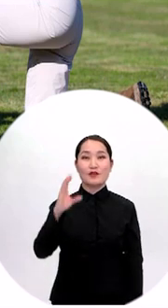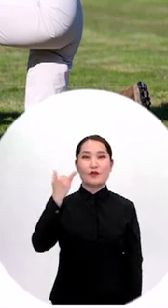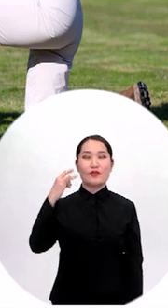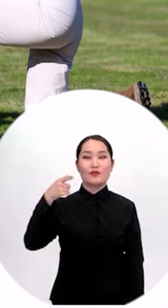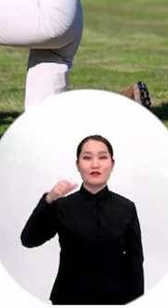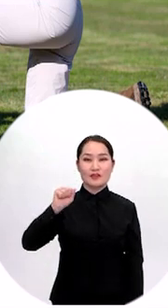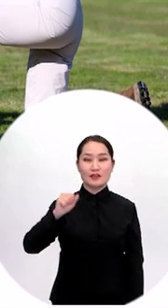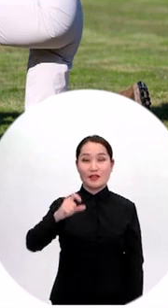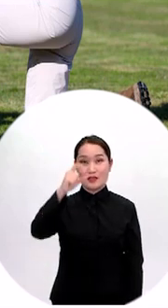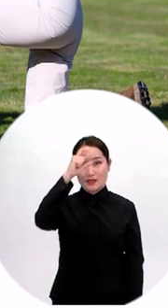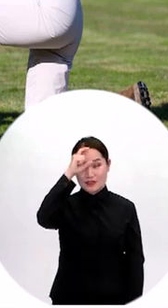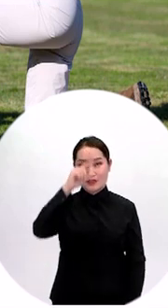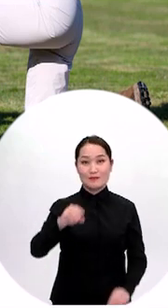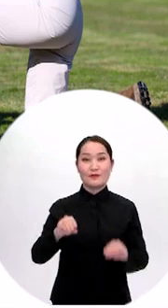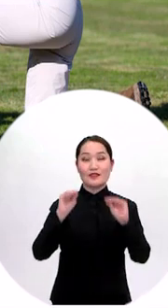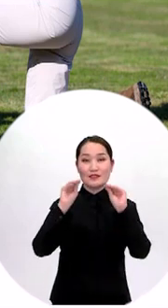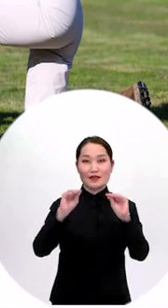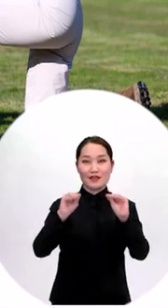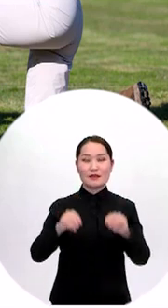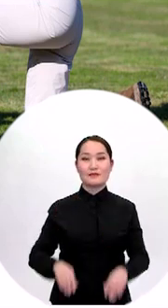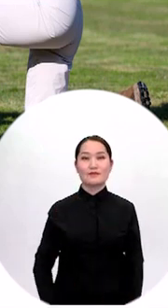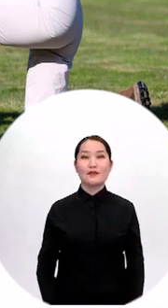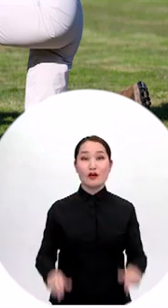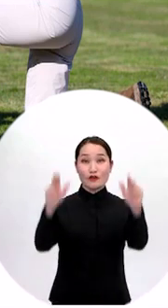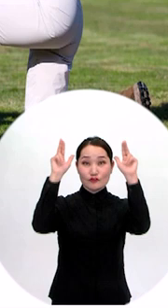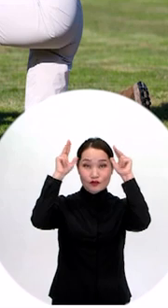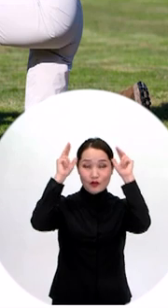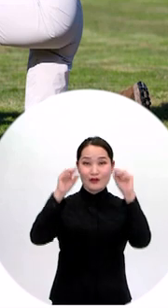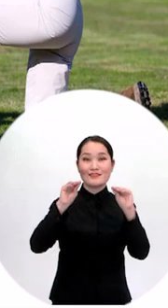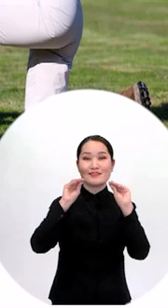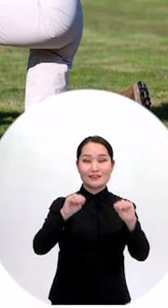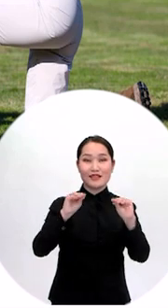Эрдэм ном зааж сураг. Нохой сураг.